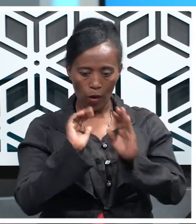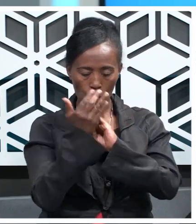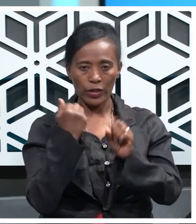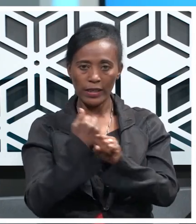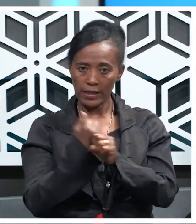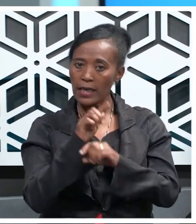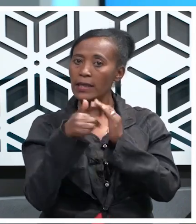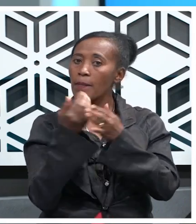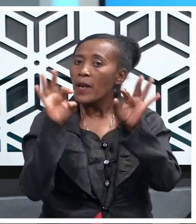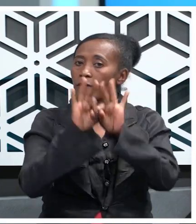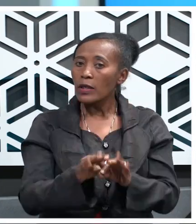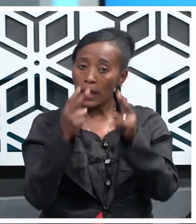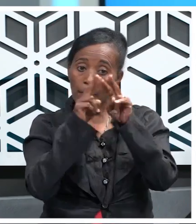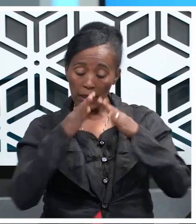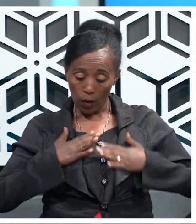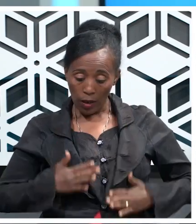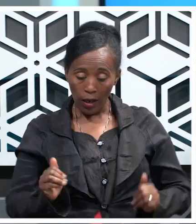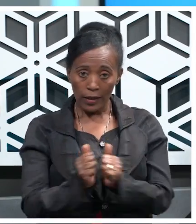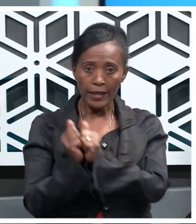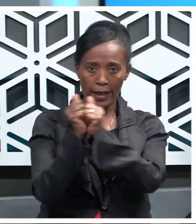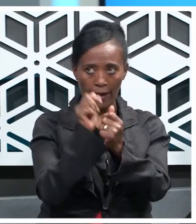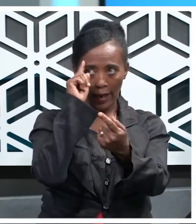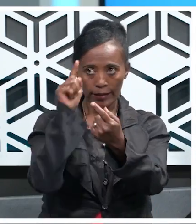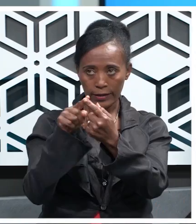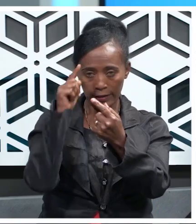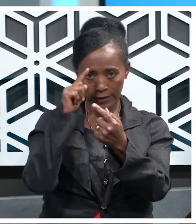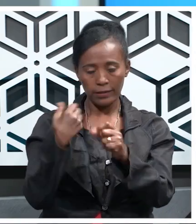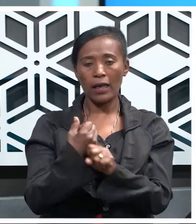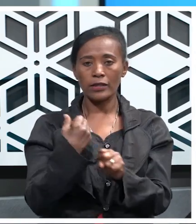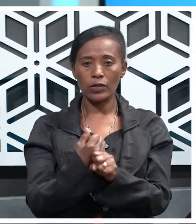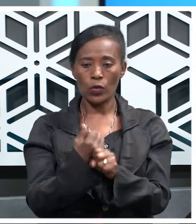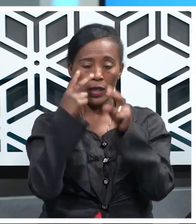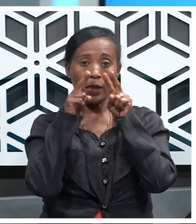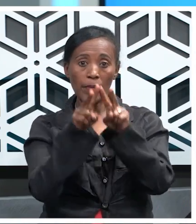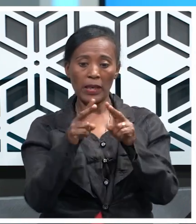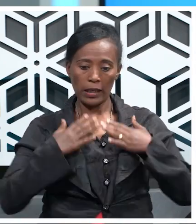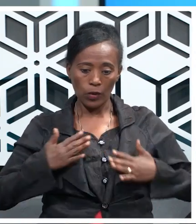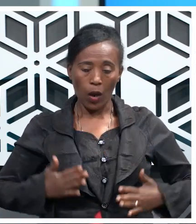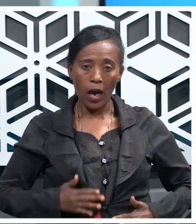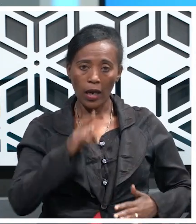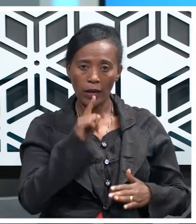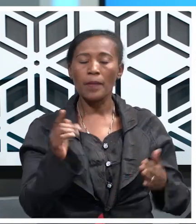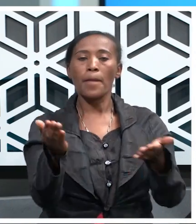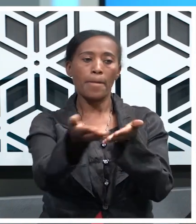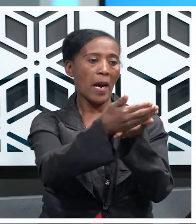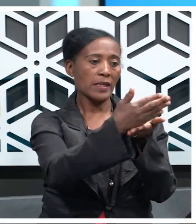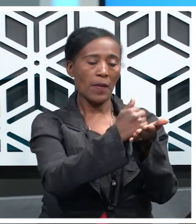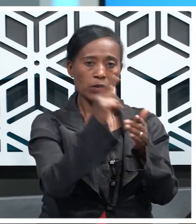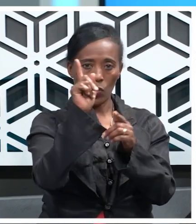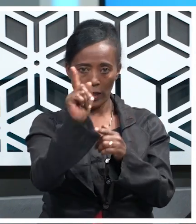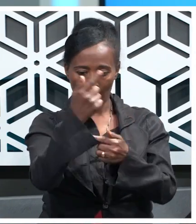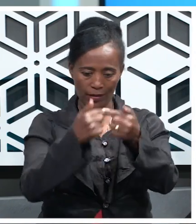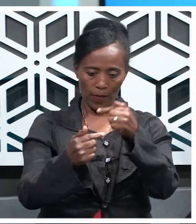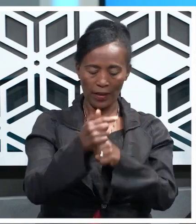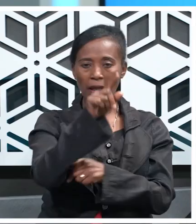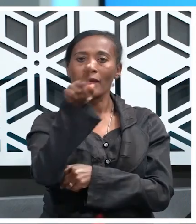የሆነ ስራ ስለሚያስፈልግ ከሚመለከታቸው አካላት ጋር የጋራ እቅድ አቅዶ ለመስራት የሚመለከታቸውን አካላት ማሰባሰብ ወደ